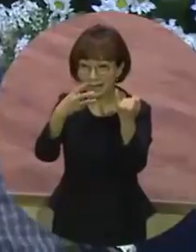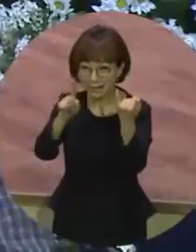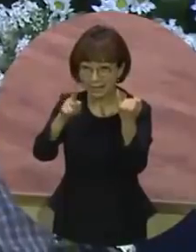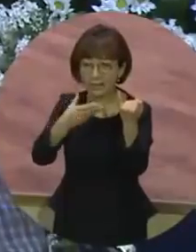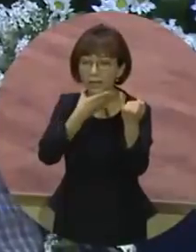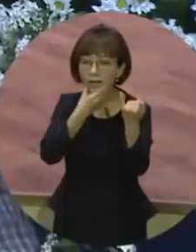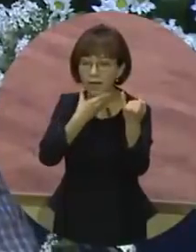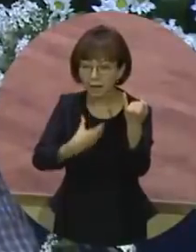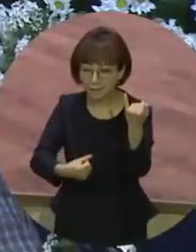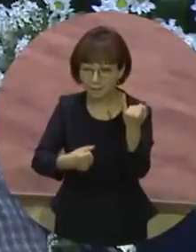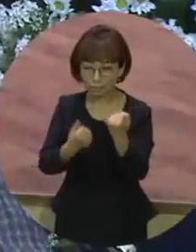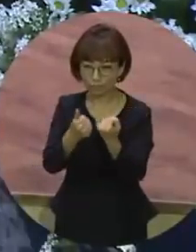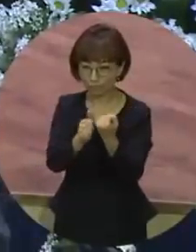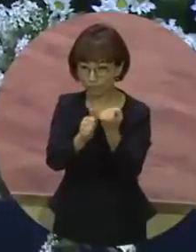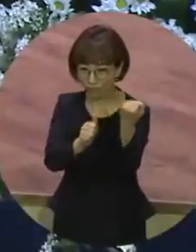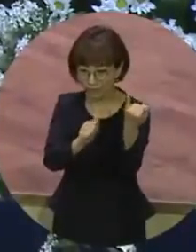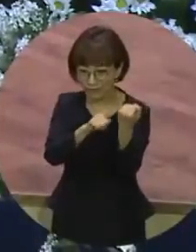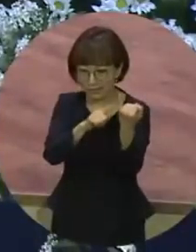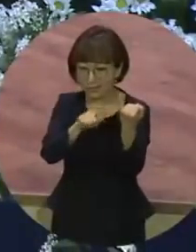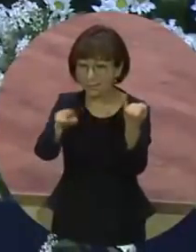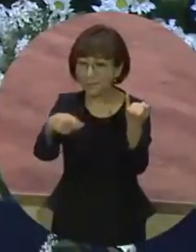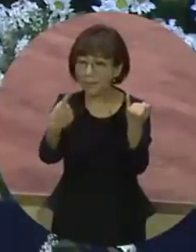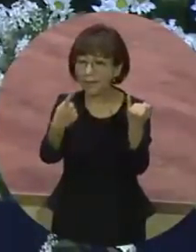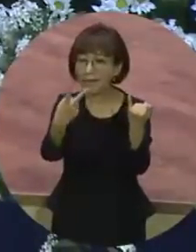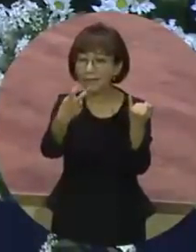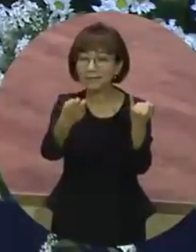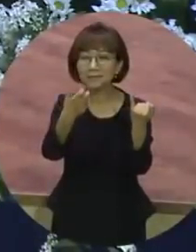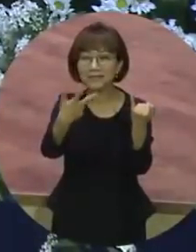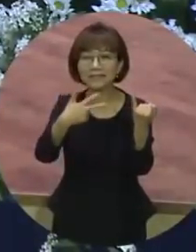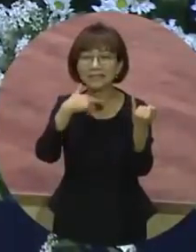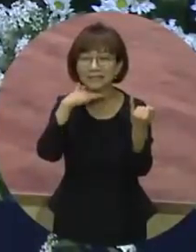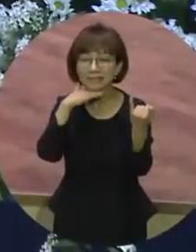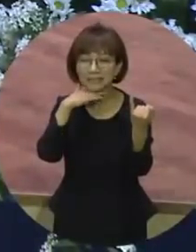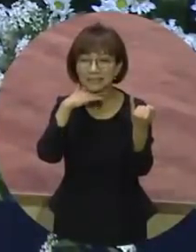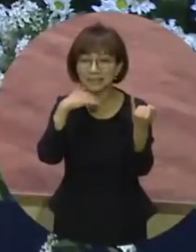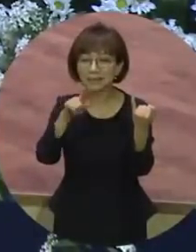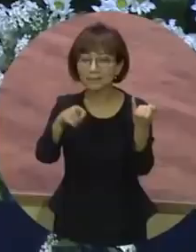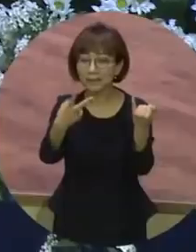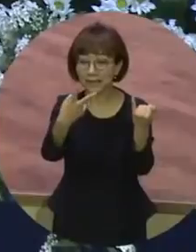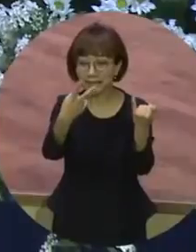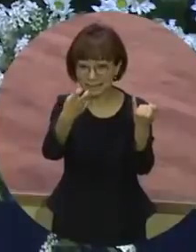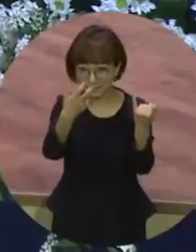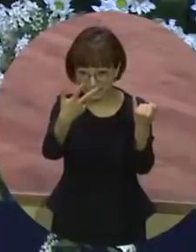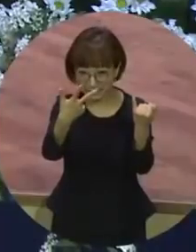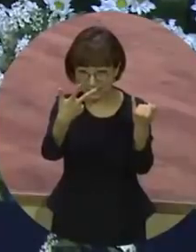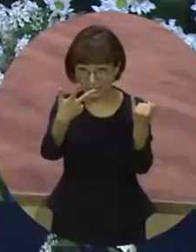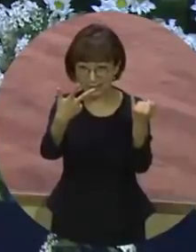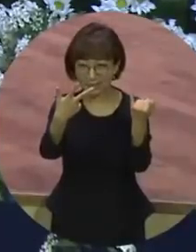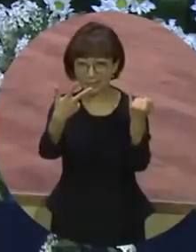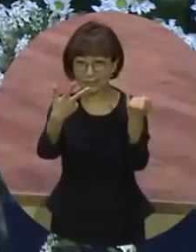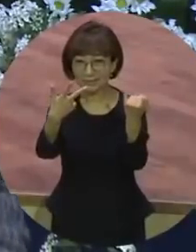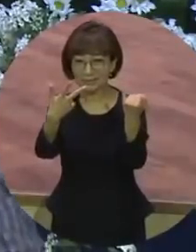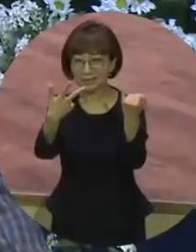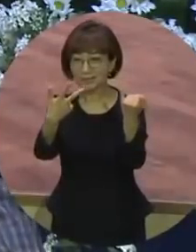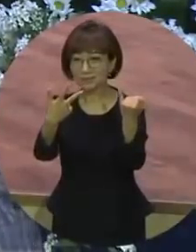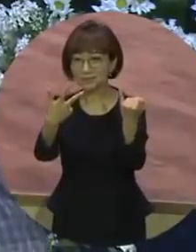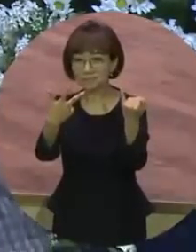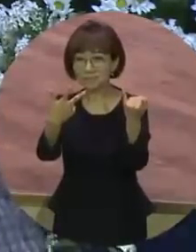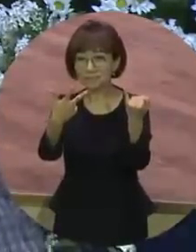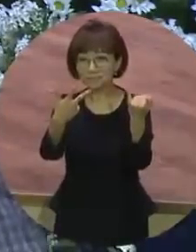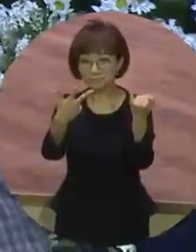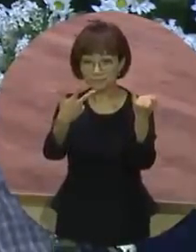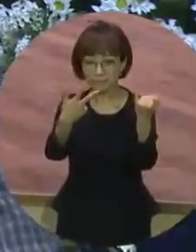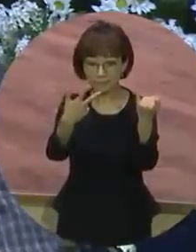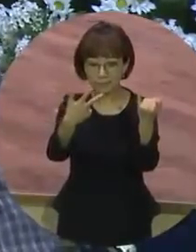127세를 살았으니 이것이 곧 사라가 누린 해수라. 자, 사라가 127세를 일기로